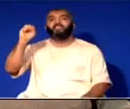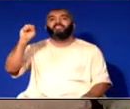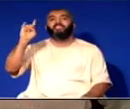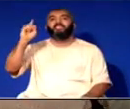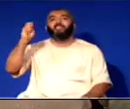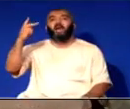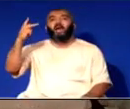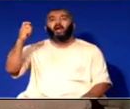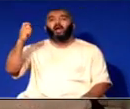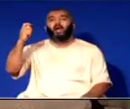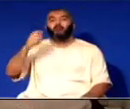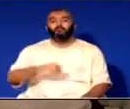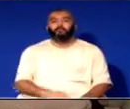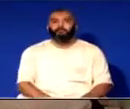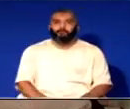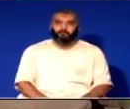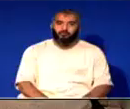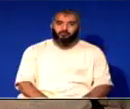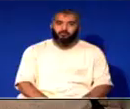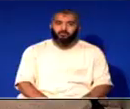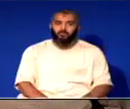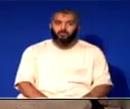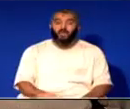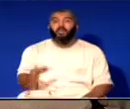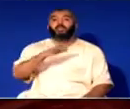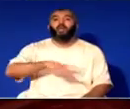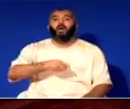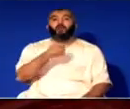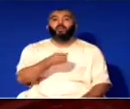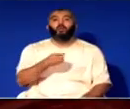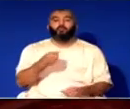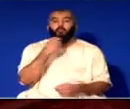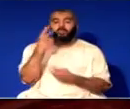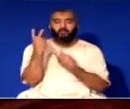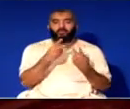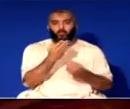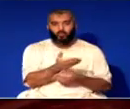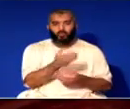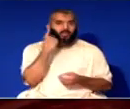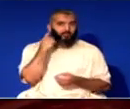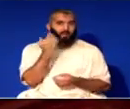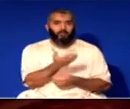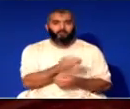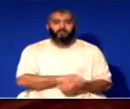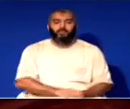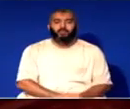أم إسحاق كيفك؟ السلام عليكم. السلام عليكم أستاذ. مرحبا أم